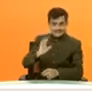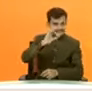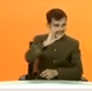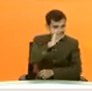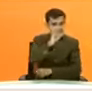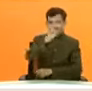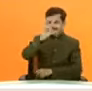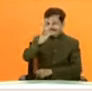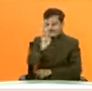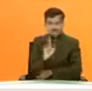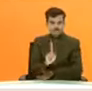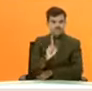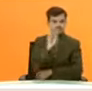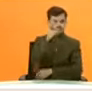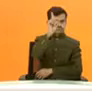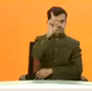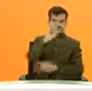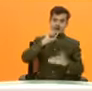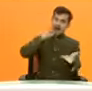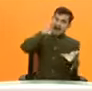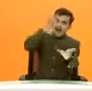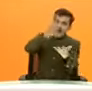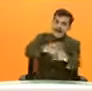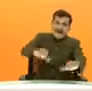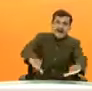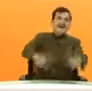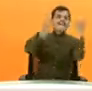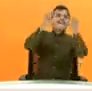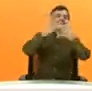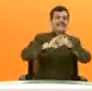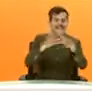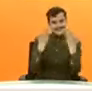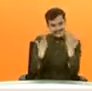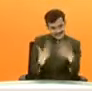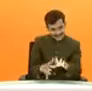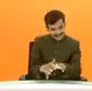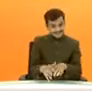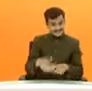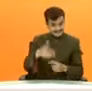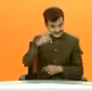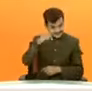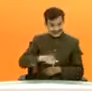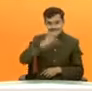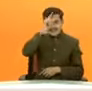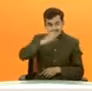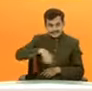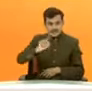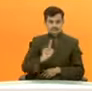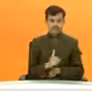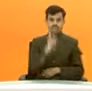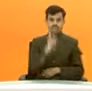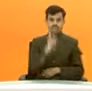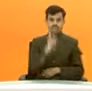को सफल करके दिखाया। साथियों, अब भारत ने अपने स्पेस सेक्टर को प्राइवेट